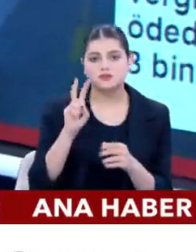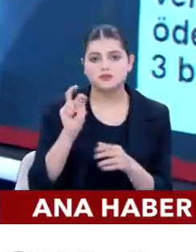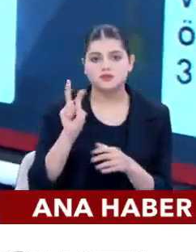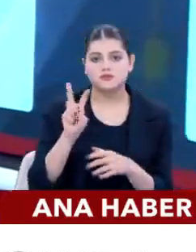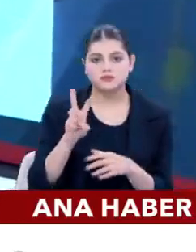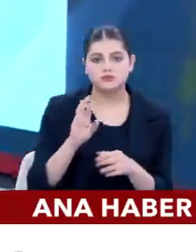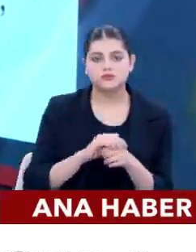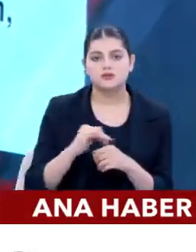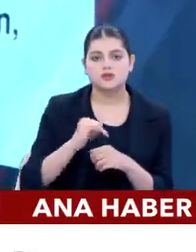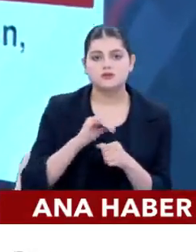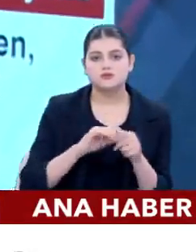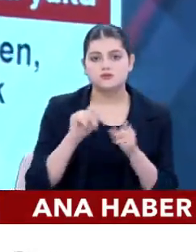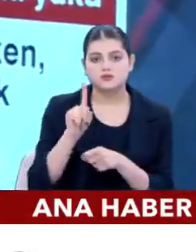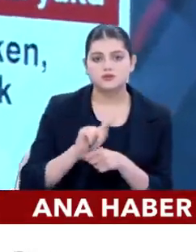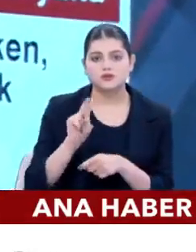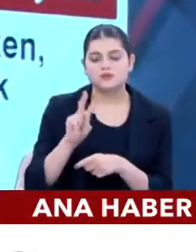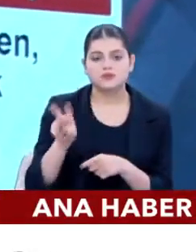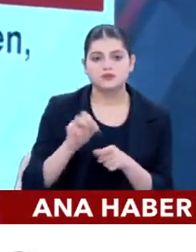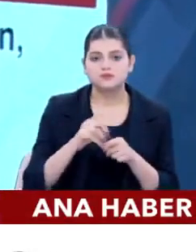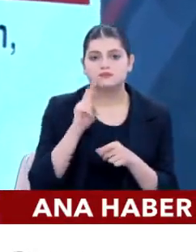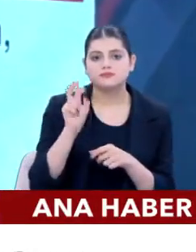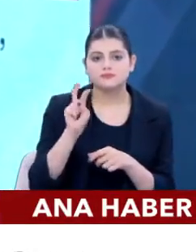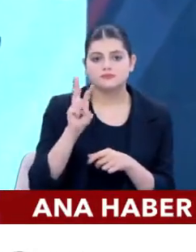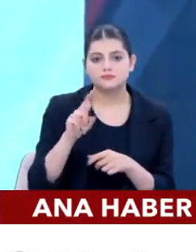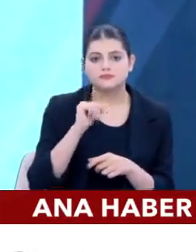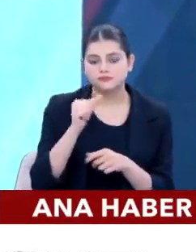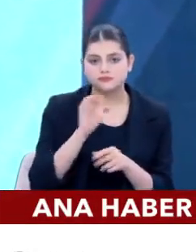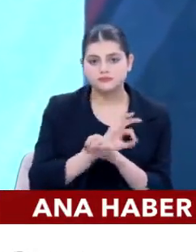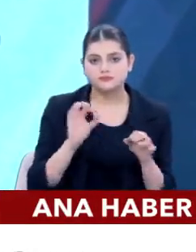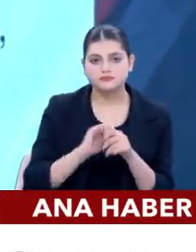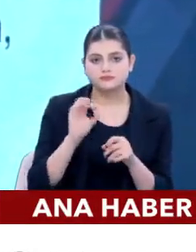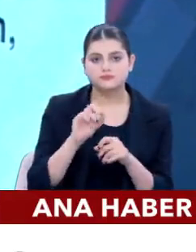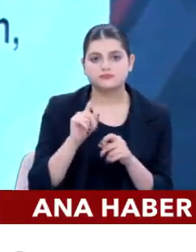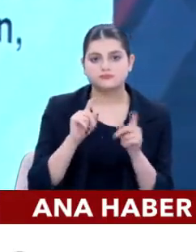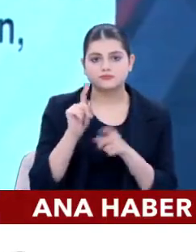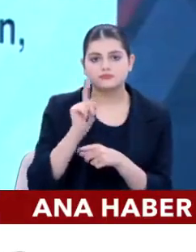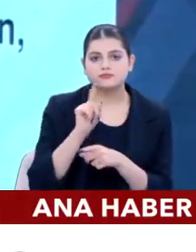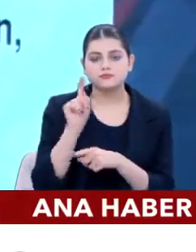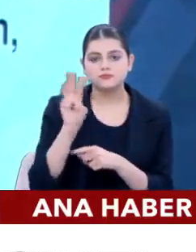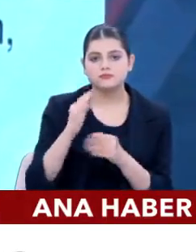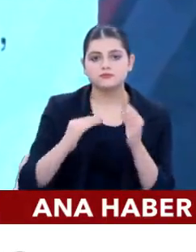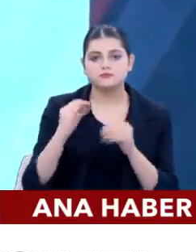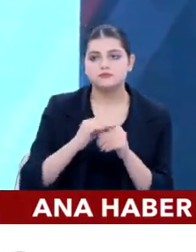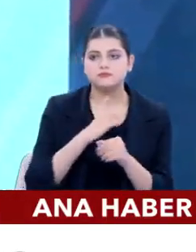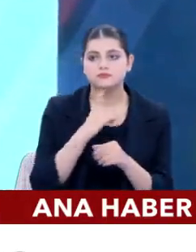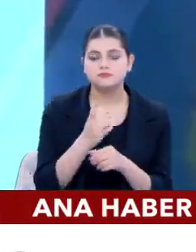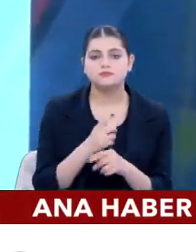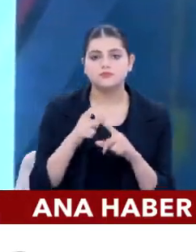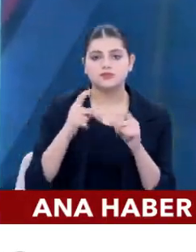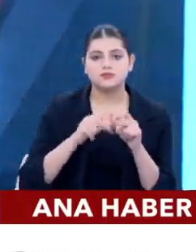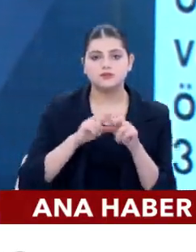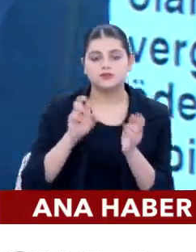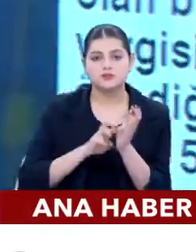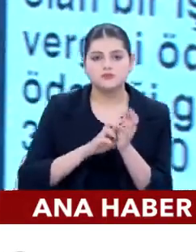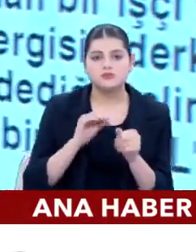2023'te yaklaşık % 22 iken 2023 ağustos'tan itibaren yaklaşık % 30'a kadar yükseldi disk Arın